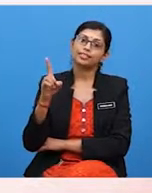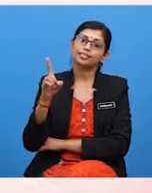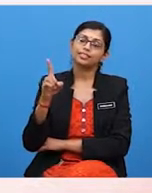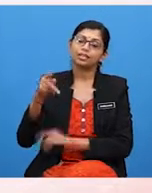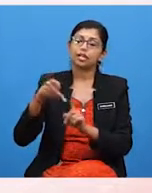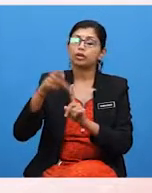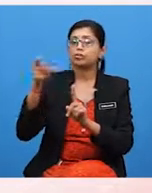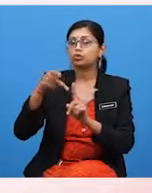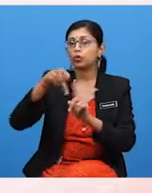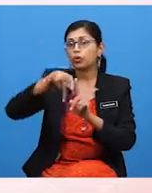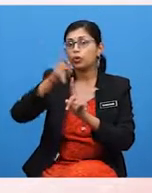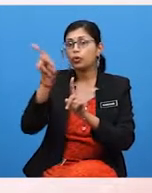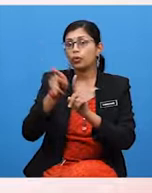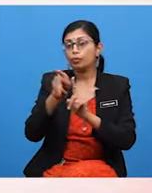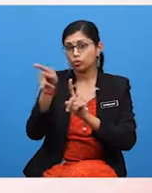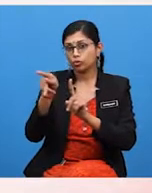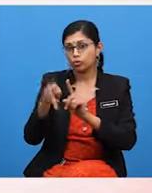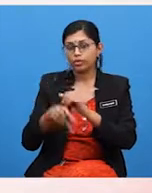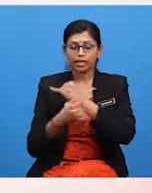dan hujung akar.